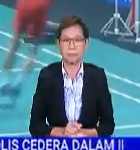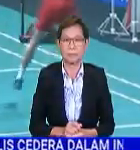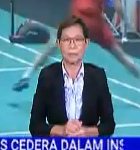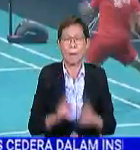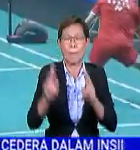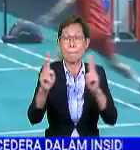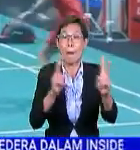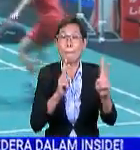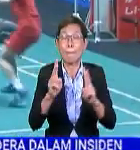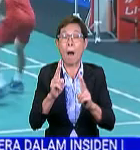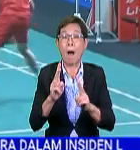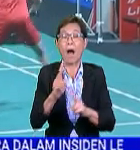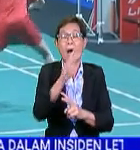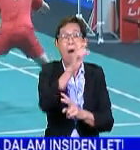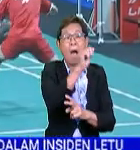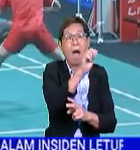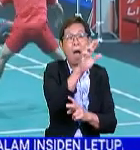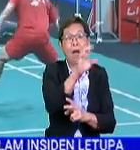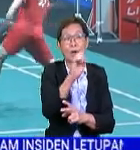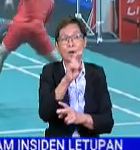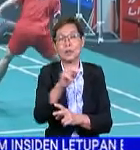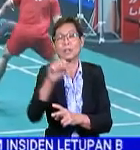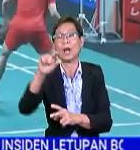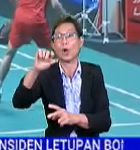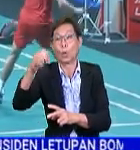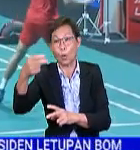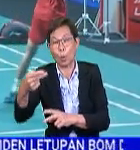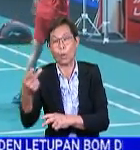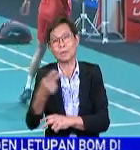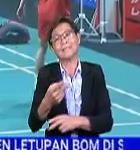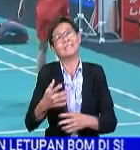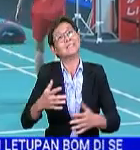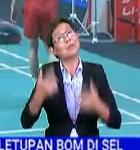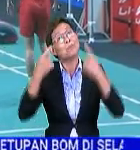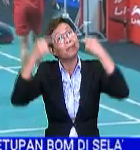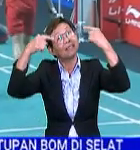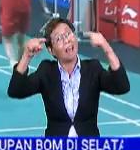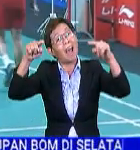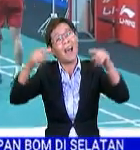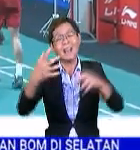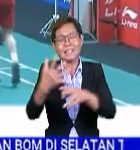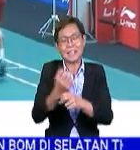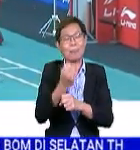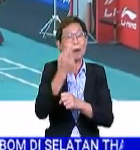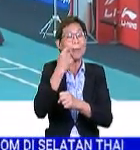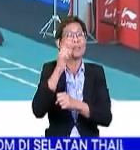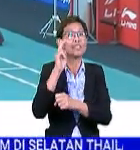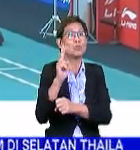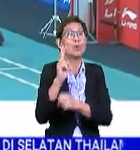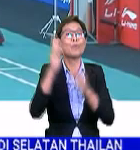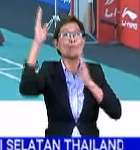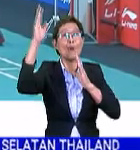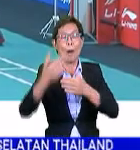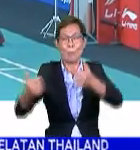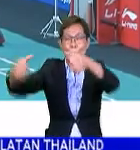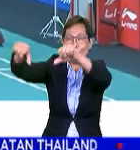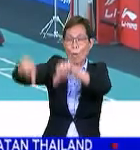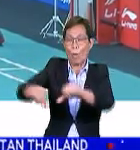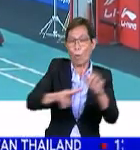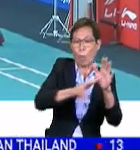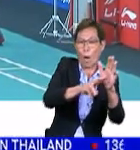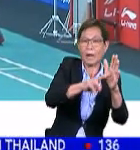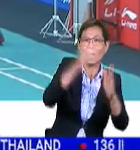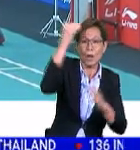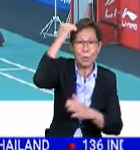Pasangan bergu negara Aaron Chia Sehu Yi tidak mengecewakan hari ini. Mereka berjaya menyumbangkan mata kedua negara apabila menumpaskan